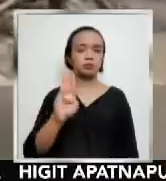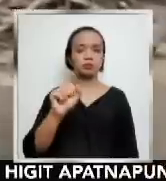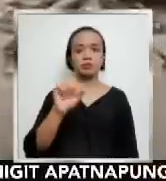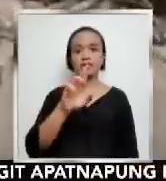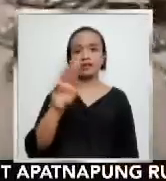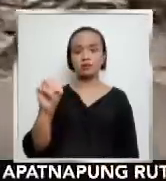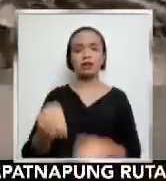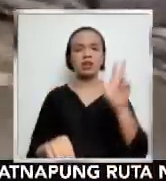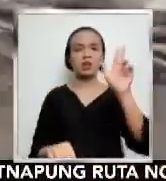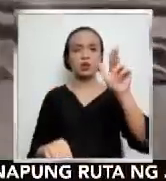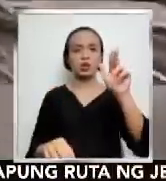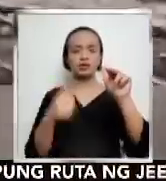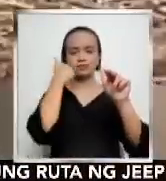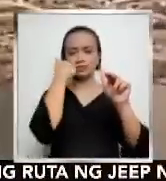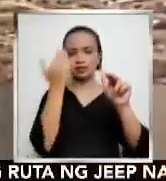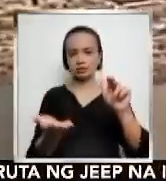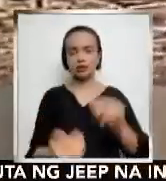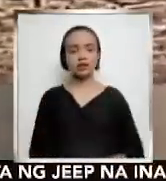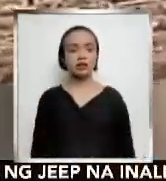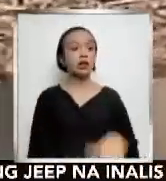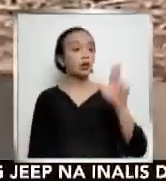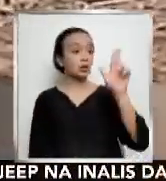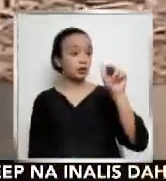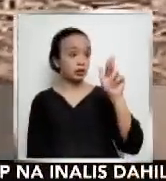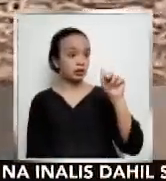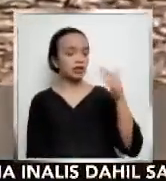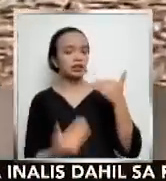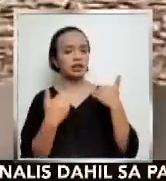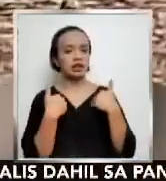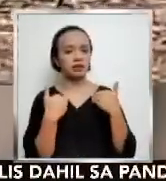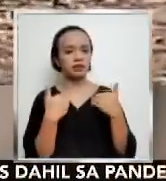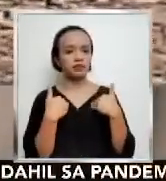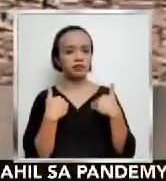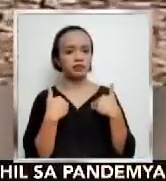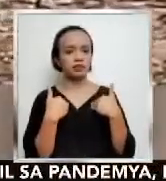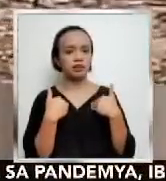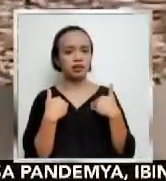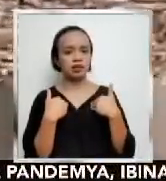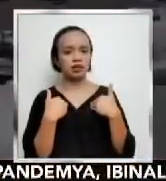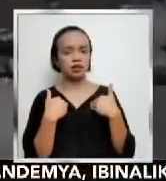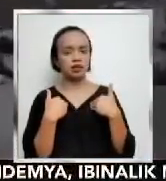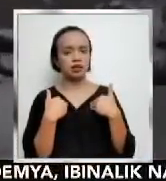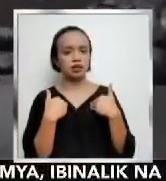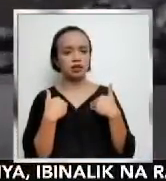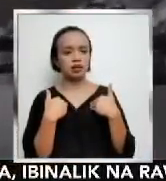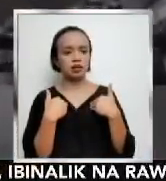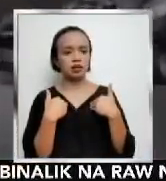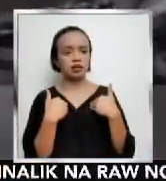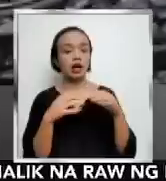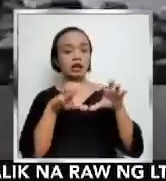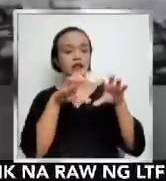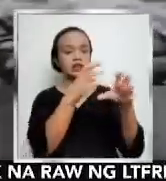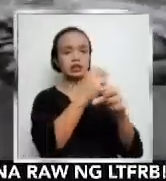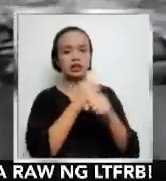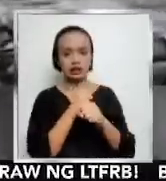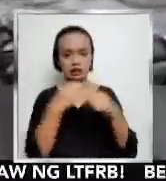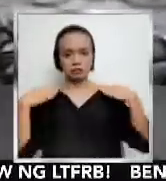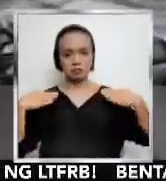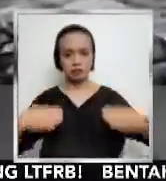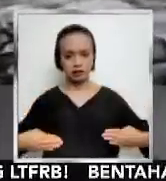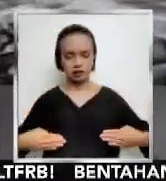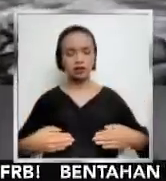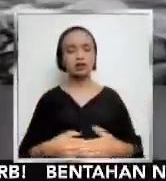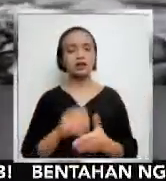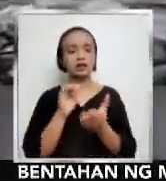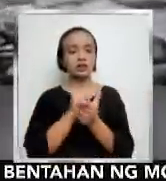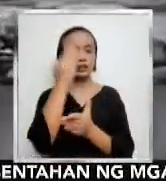patay. 13 na po yan is meron na pong body count po yan. Meron na po tayong nakuha ang cadaver. So kaya po sila for